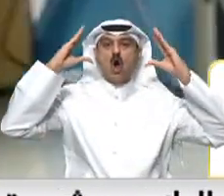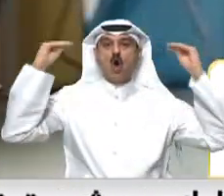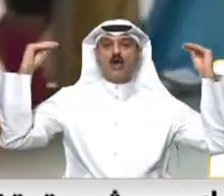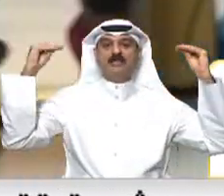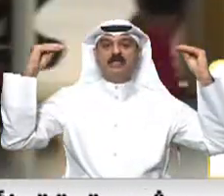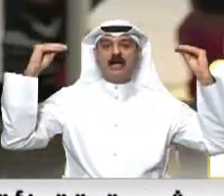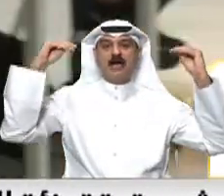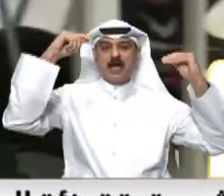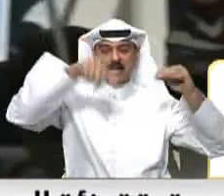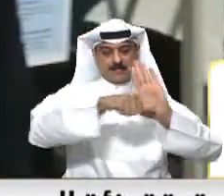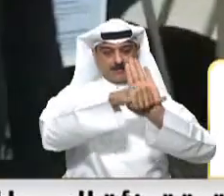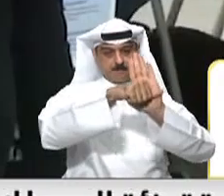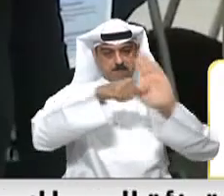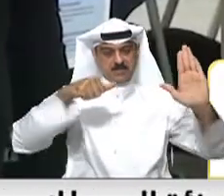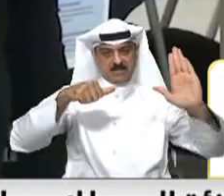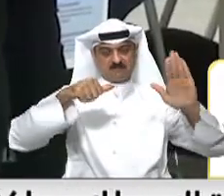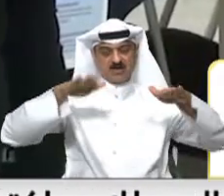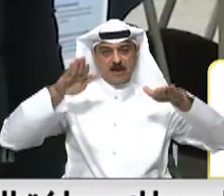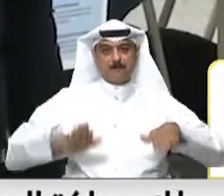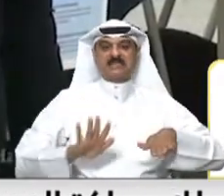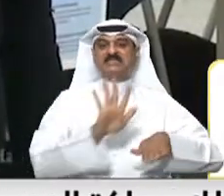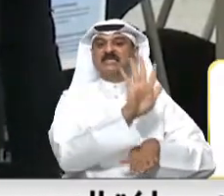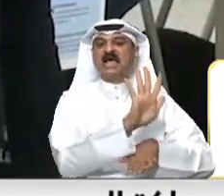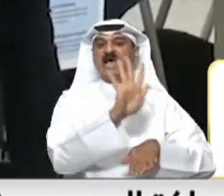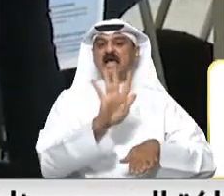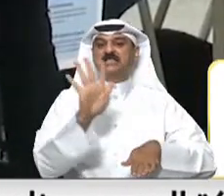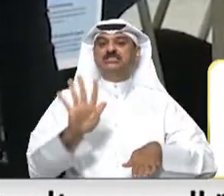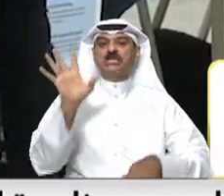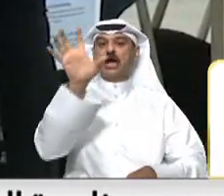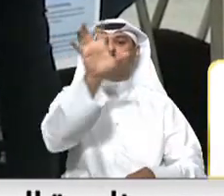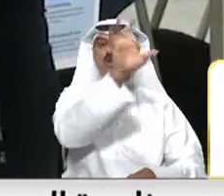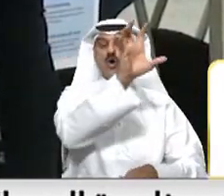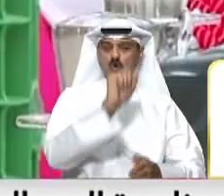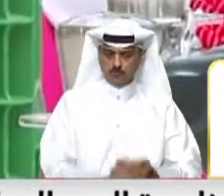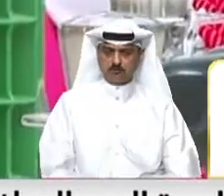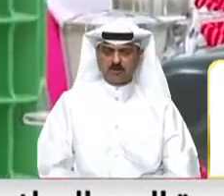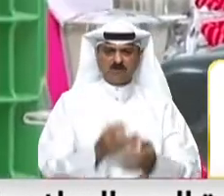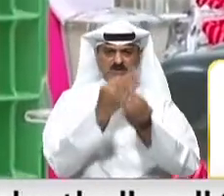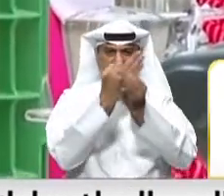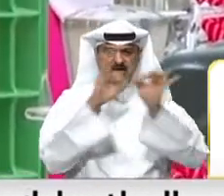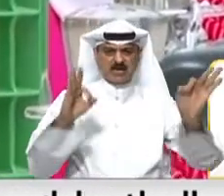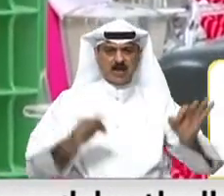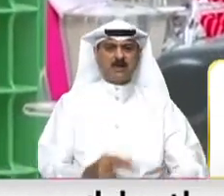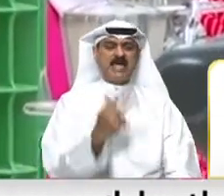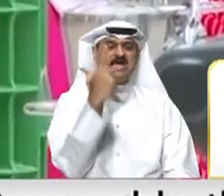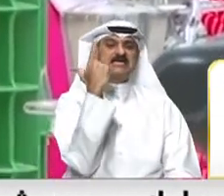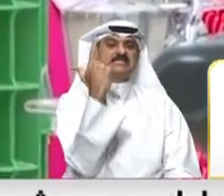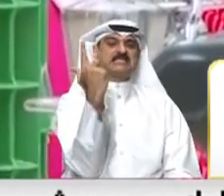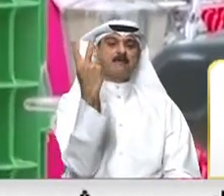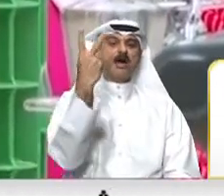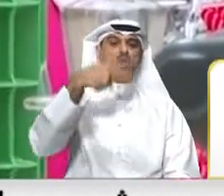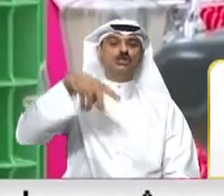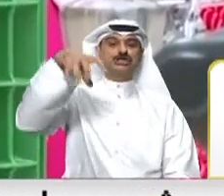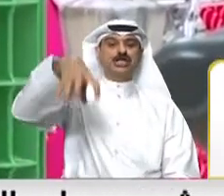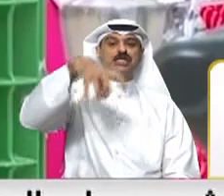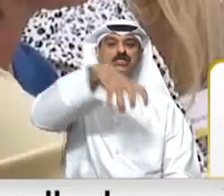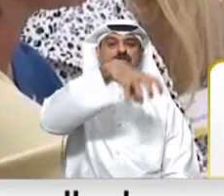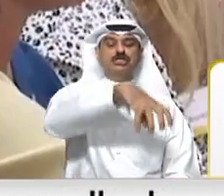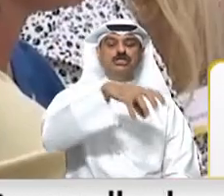الانتخابات البرلمان الأوروبي في جميع دول الاتحاد البالغ عددها 27 دولة